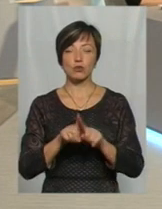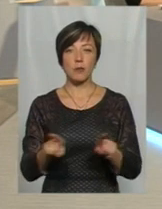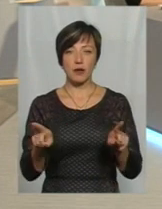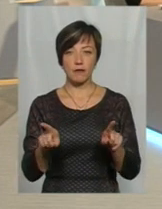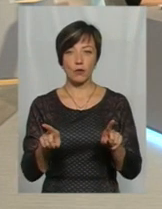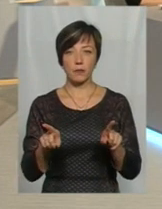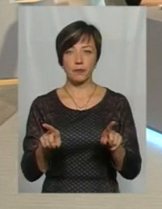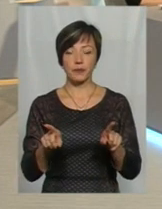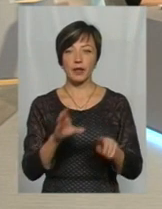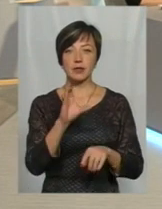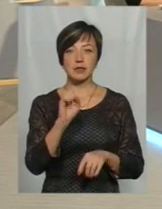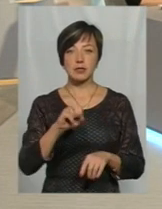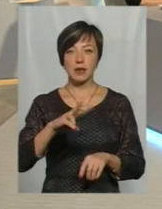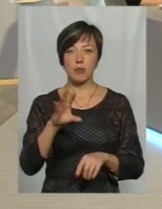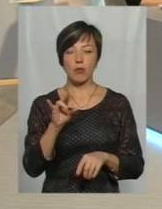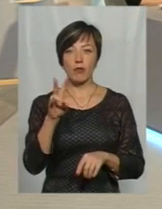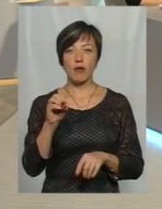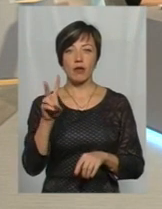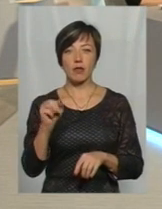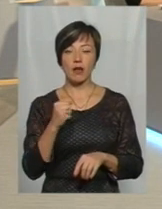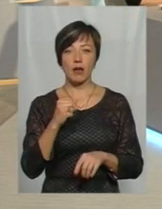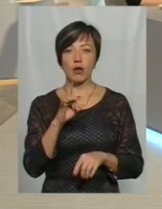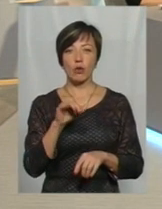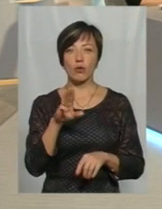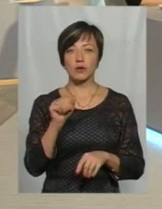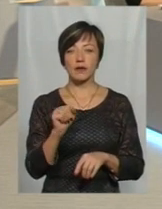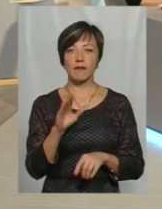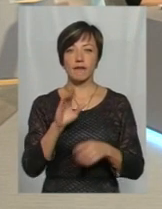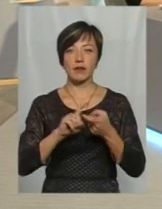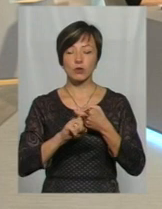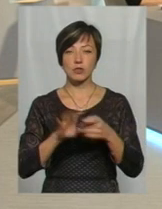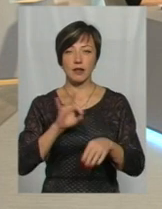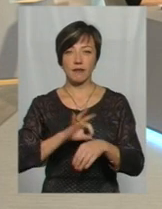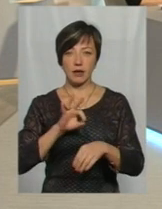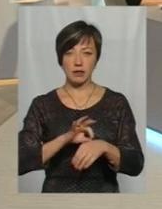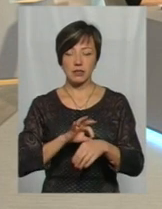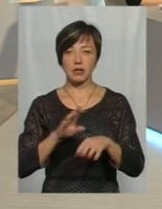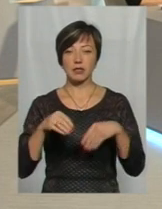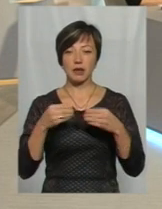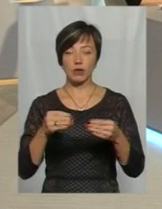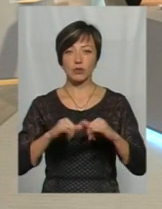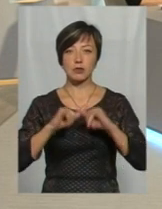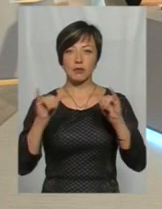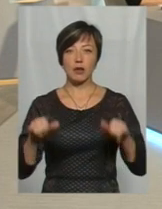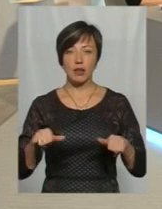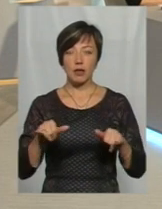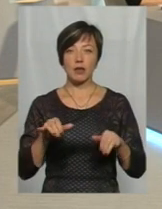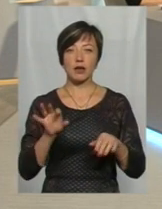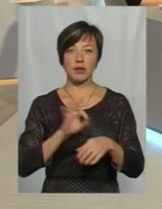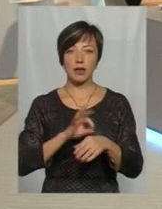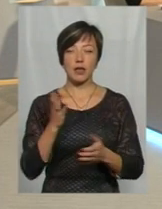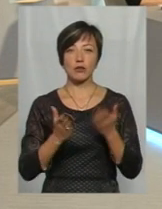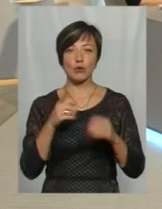особливо сальмонельози і особливо ротовірусна інфекція. дають нам спалахи. І